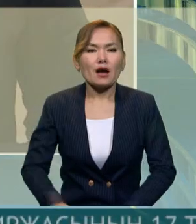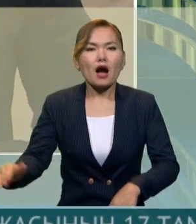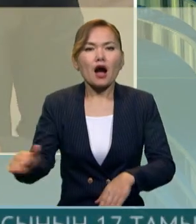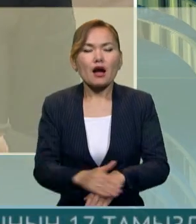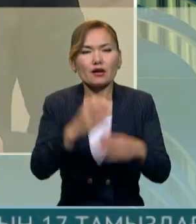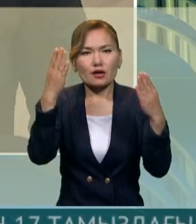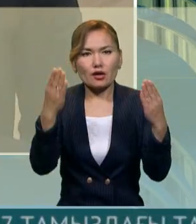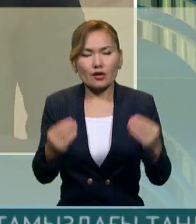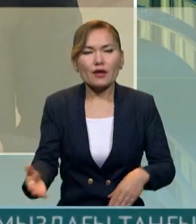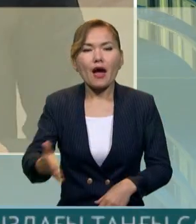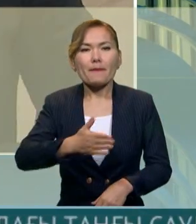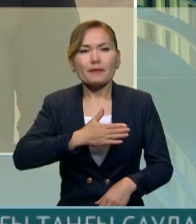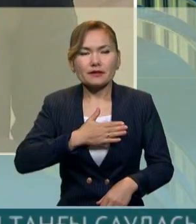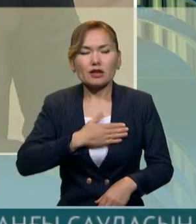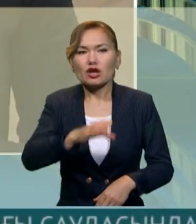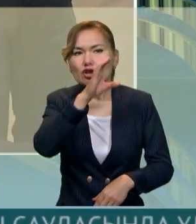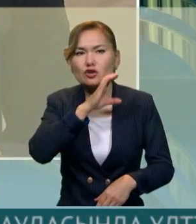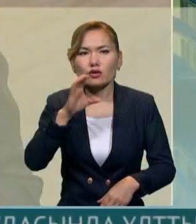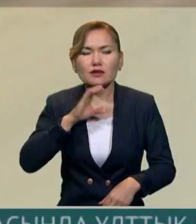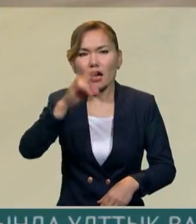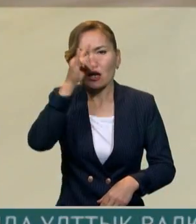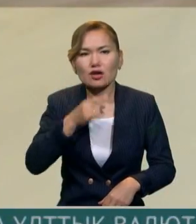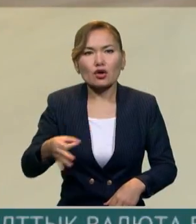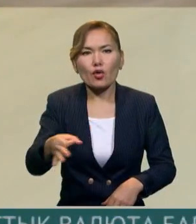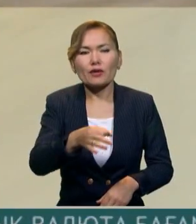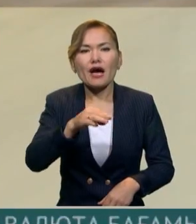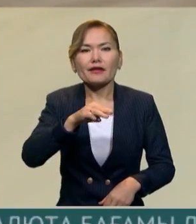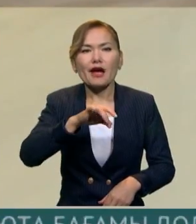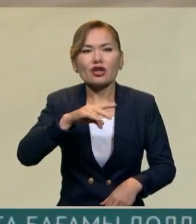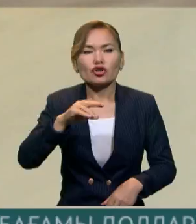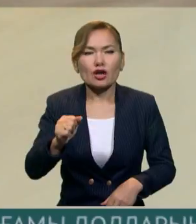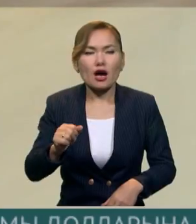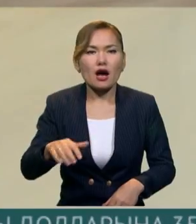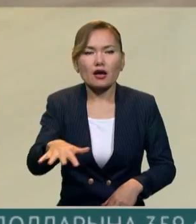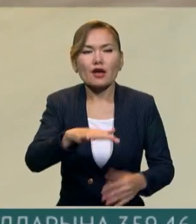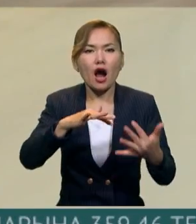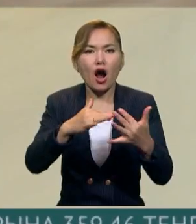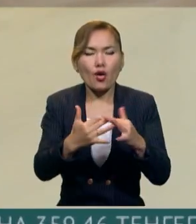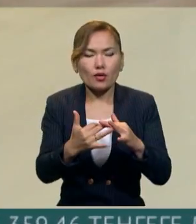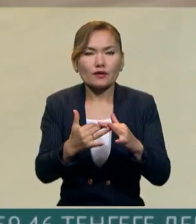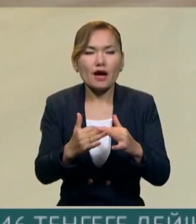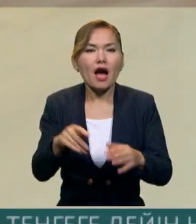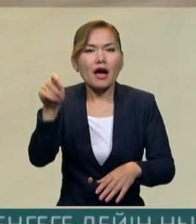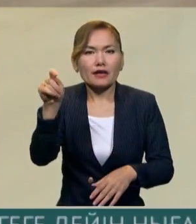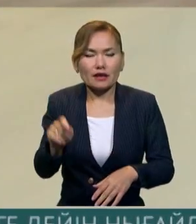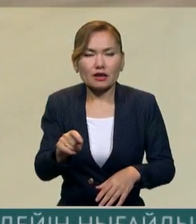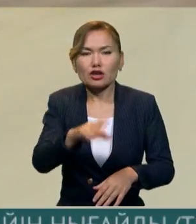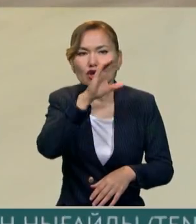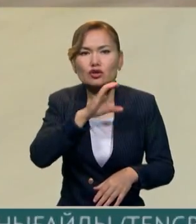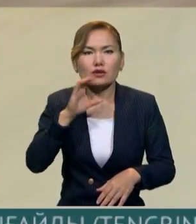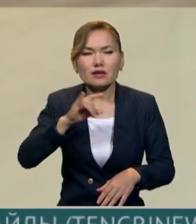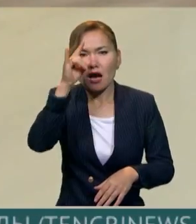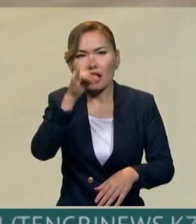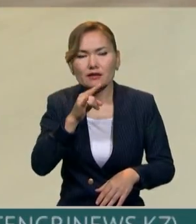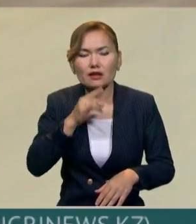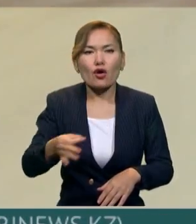Қайырлы күн, Мөлдір. Біздің түсірілім тобы солтүстік Қазақстан облысы Тайынша ауданы Ильичевка ауылында жүр. Жалпы солтүстік Қазақстан өңірінің жері